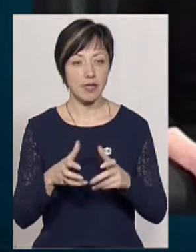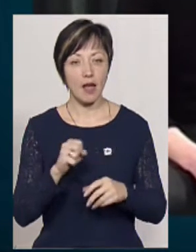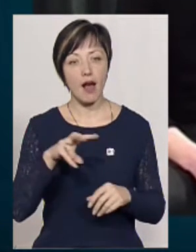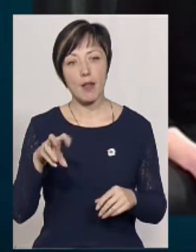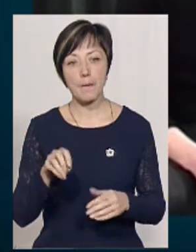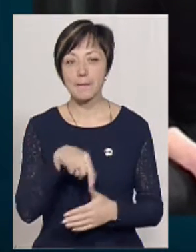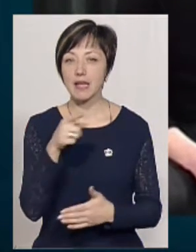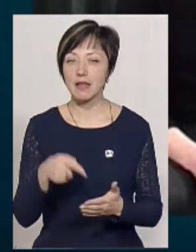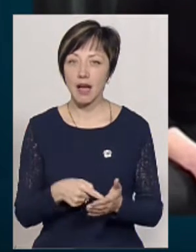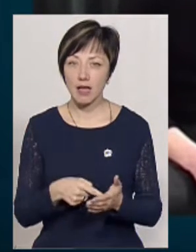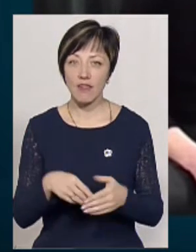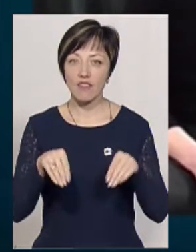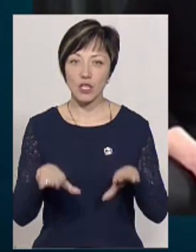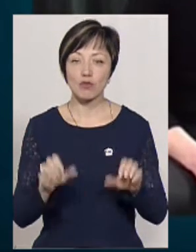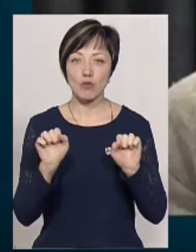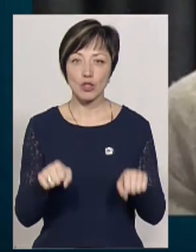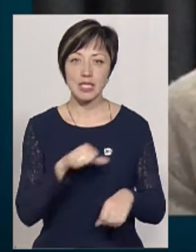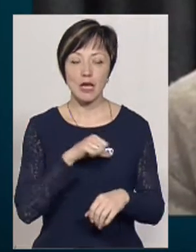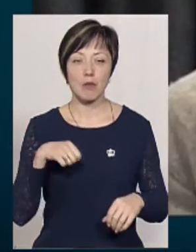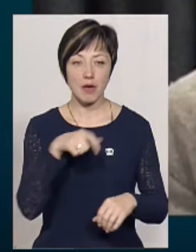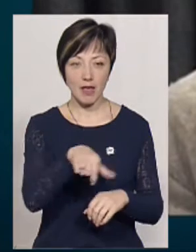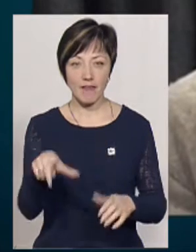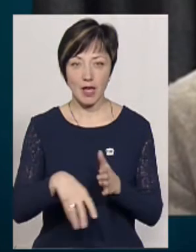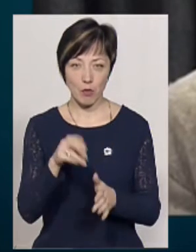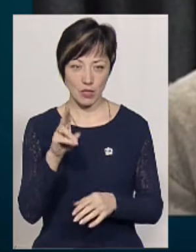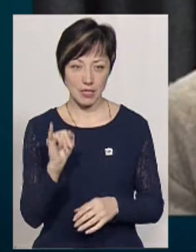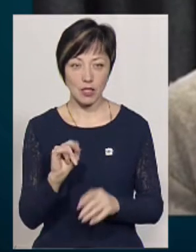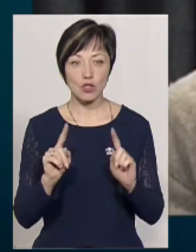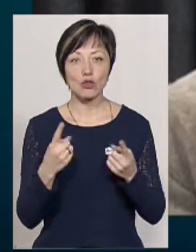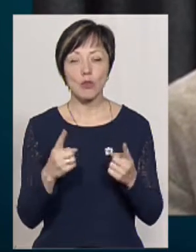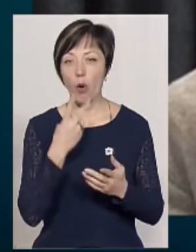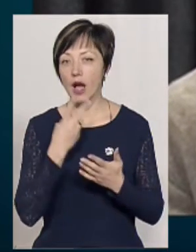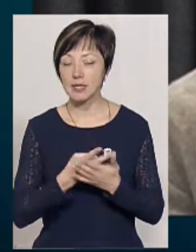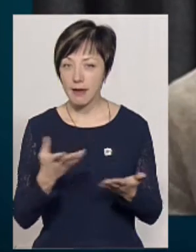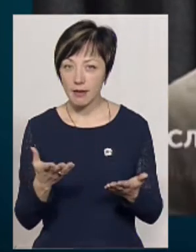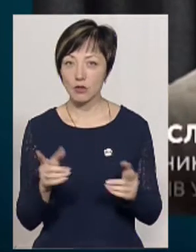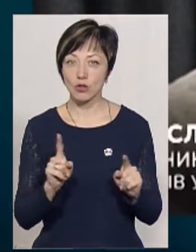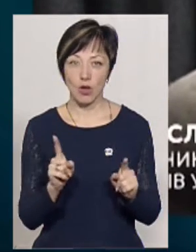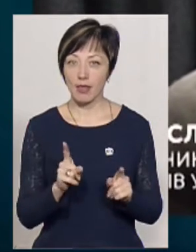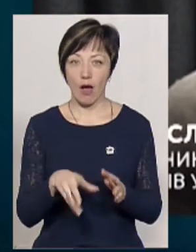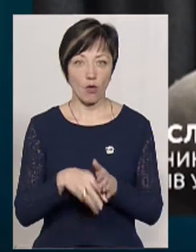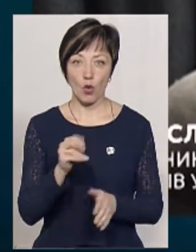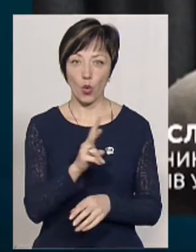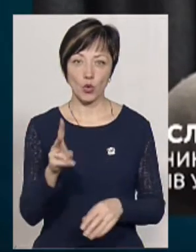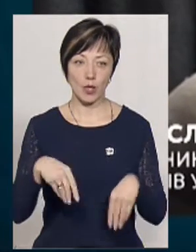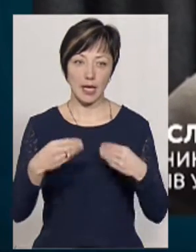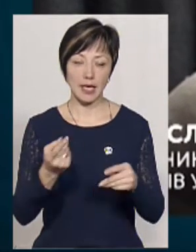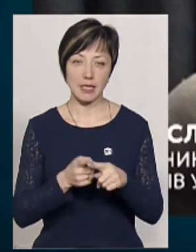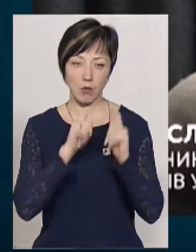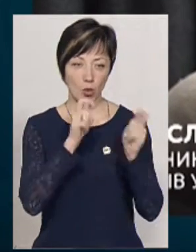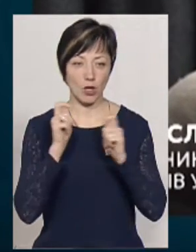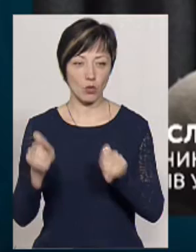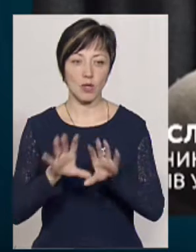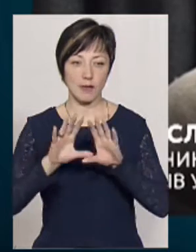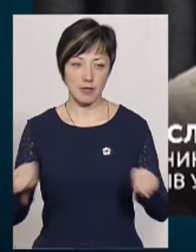тому, що вирішити цю проблему можуть тільки самі виборці. А чим вони можуть вирішити, показати тим, що не голосувати за тих, хто їм дає ці подарунки. І